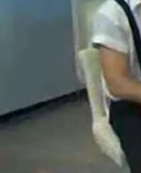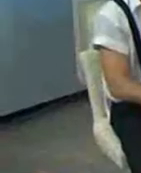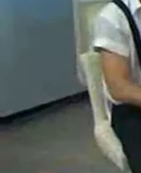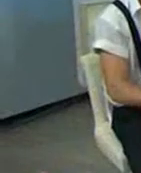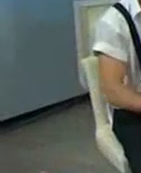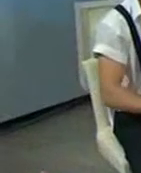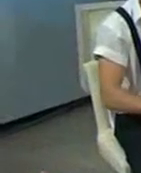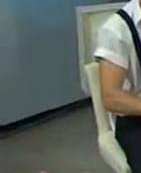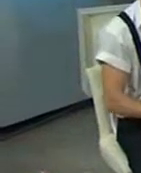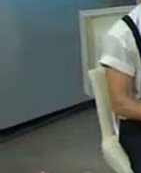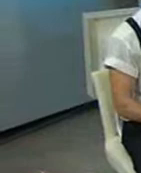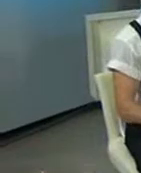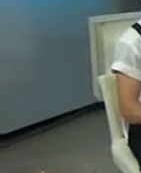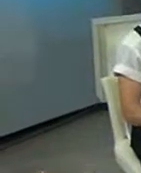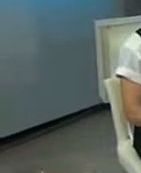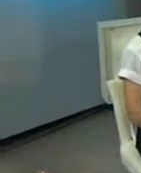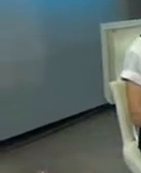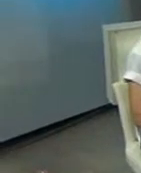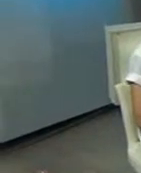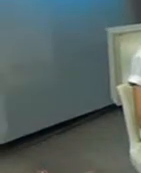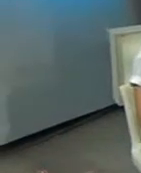he he he he